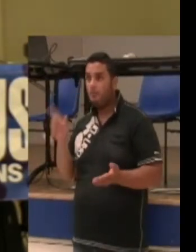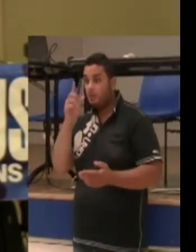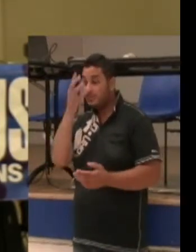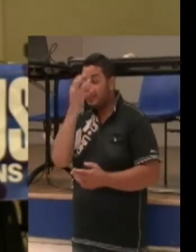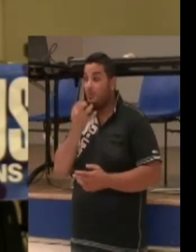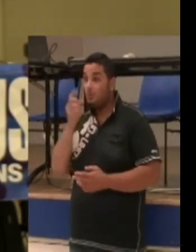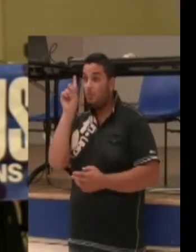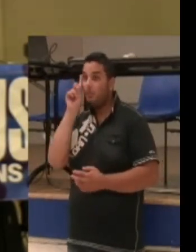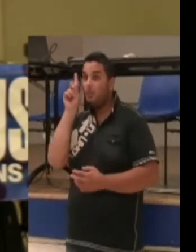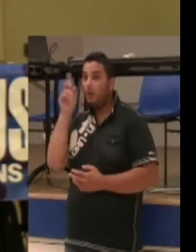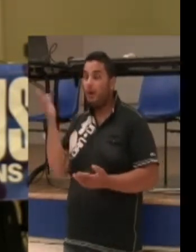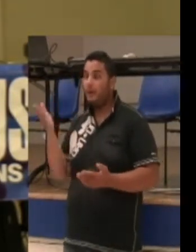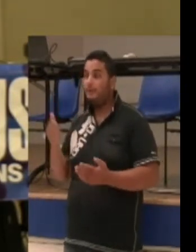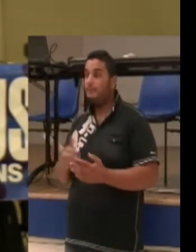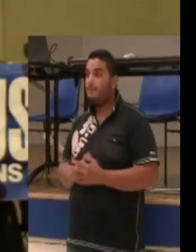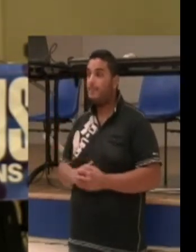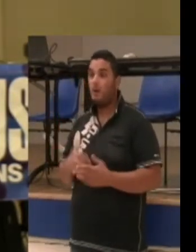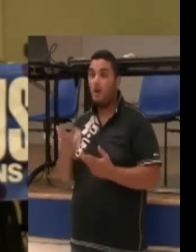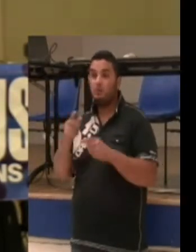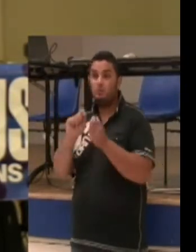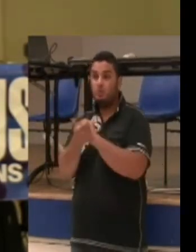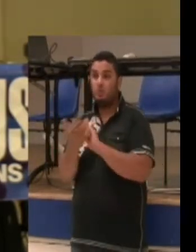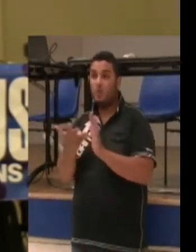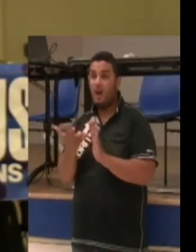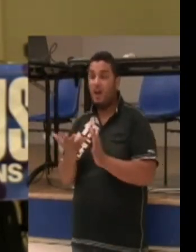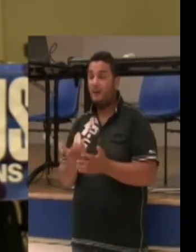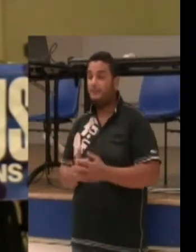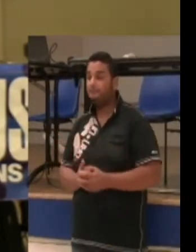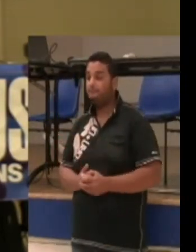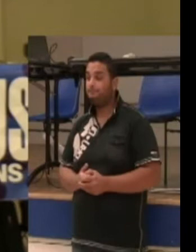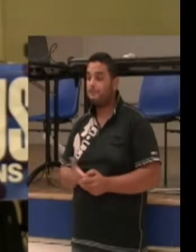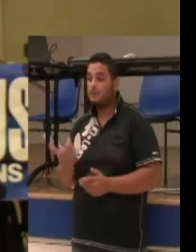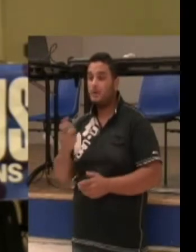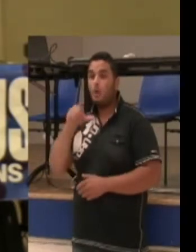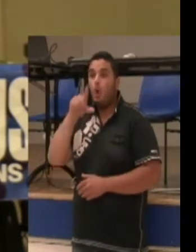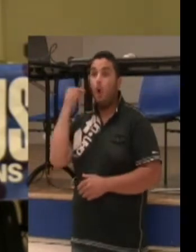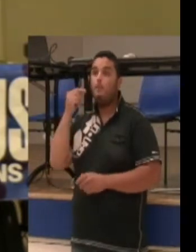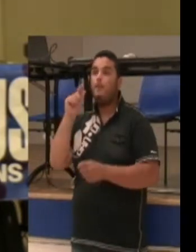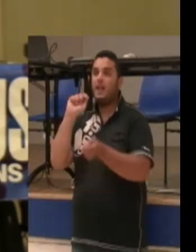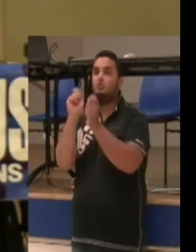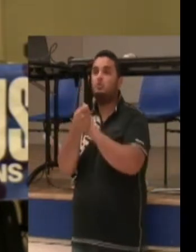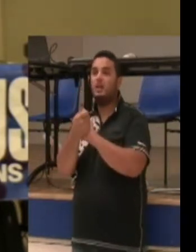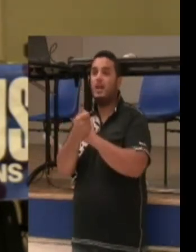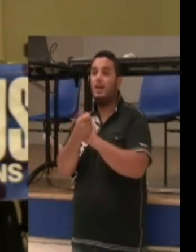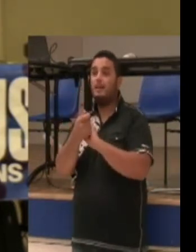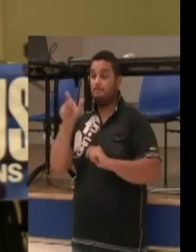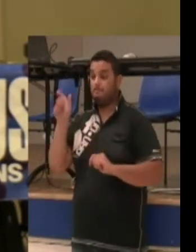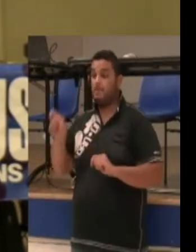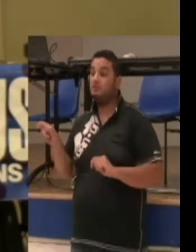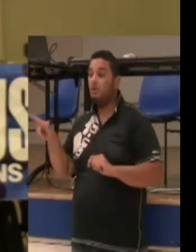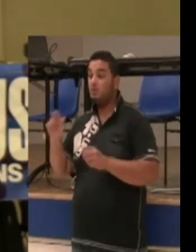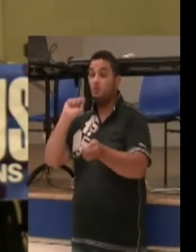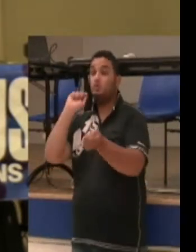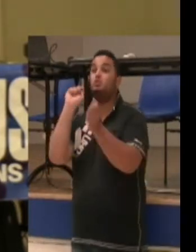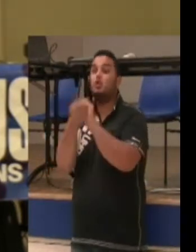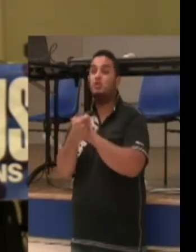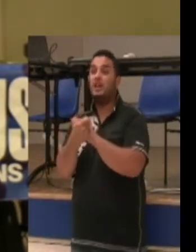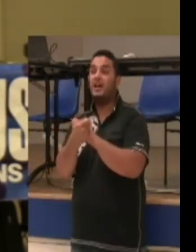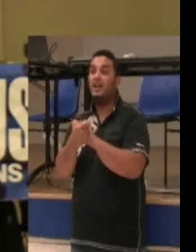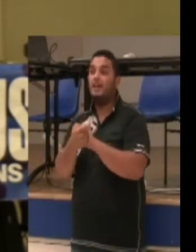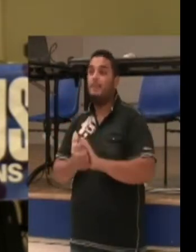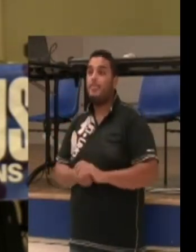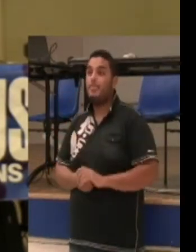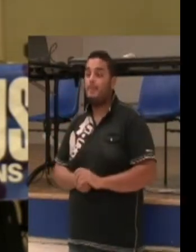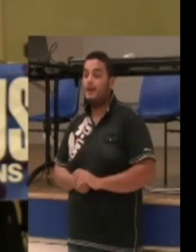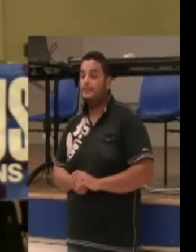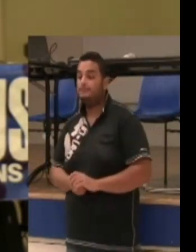sérieusement. Vous savez qu'est-ce qui a changé? C'est l'homme qui a changé. L'insan tayyib. L'homme a changé. Les